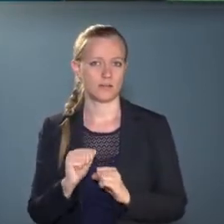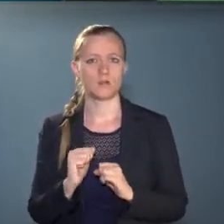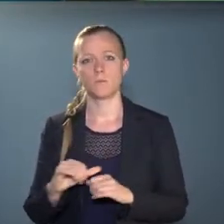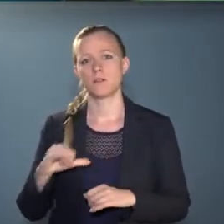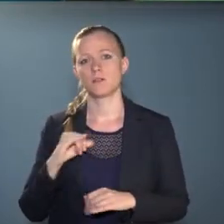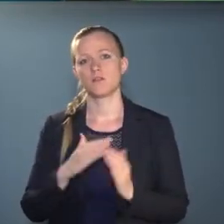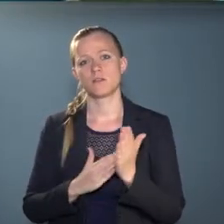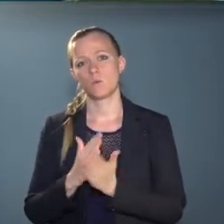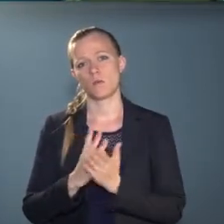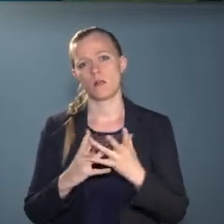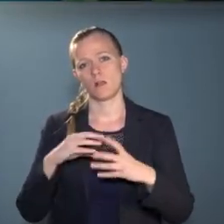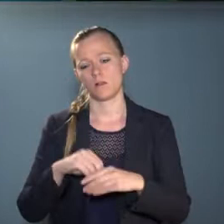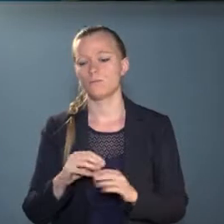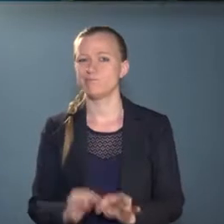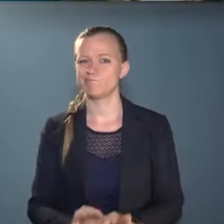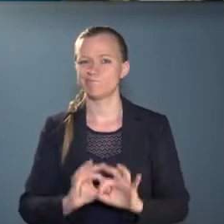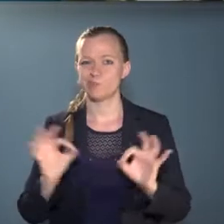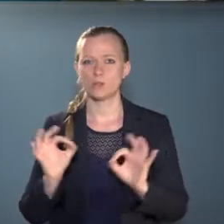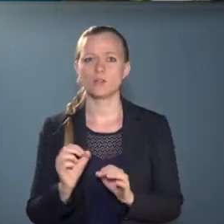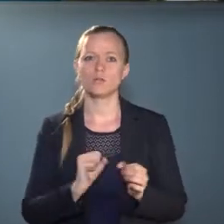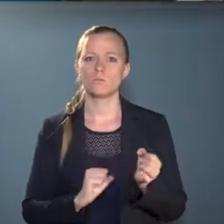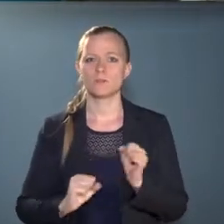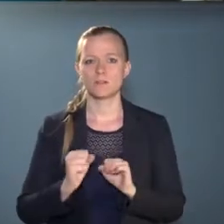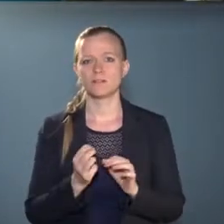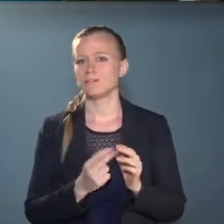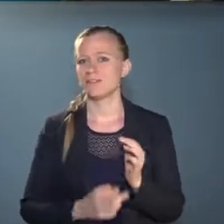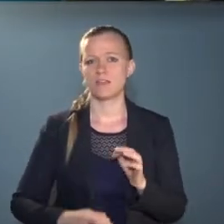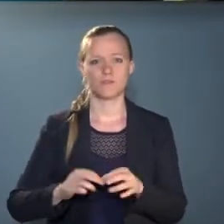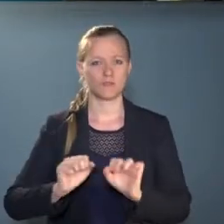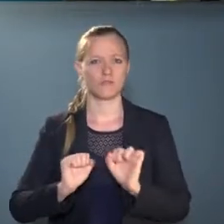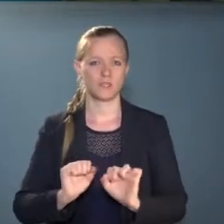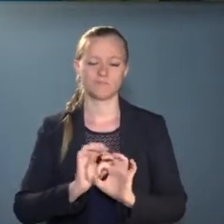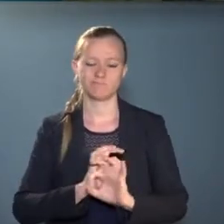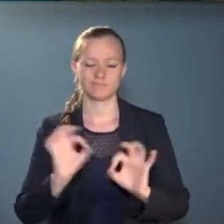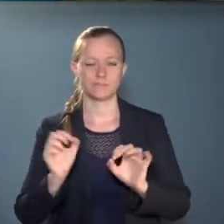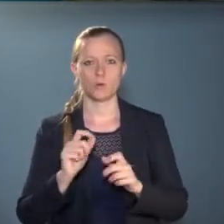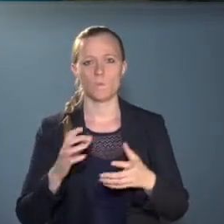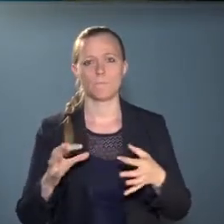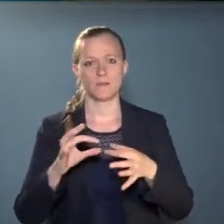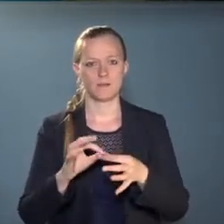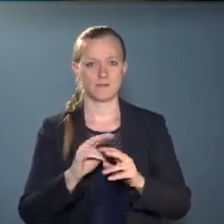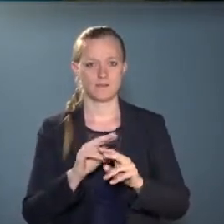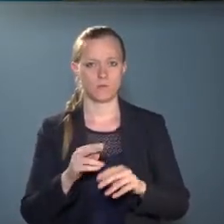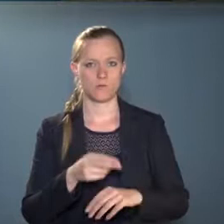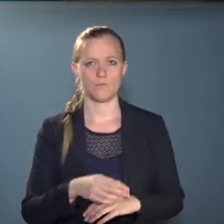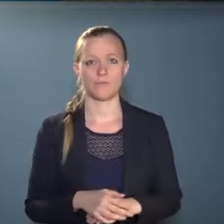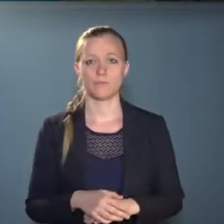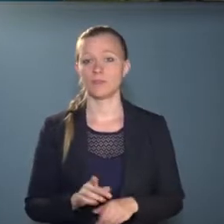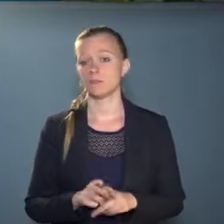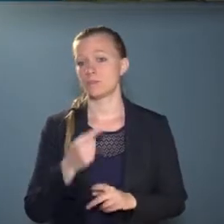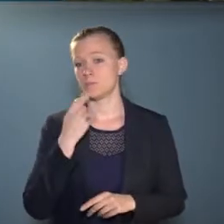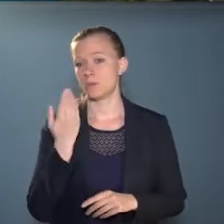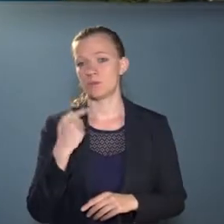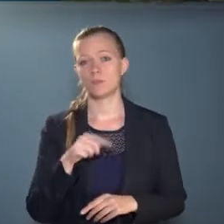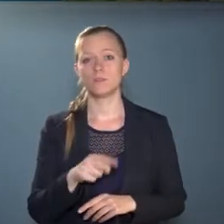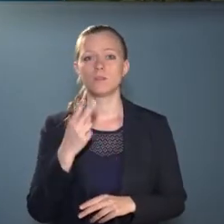szolgálatok kötelékében. A tökéletes mozgékonyság és teljes védelem kiváló kombinációjának tartják, mint mondta a